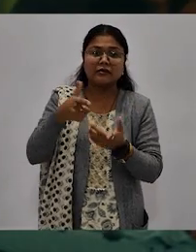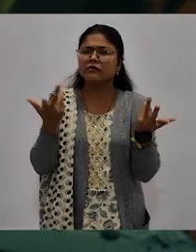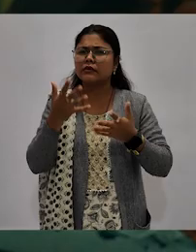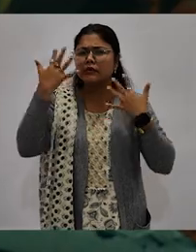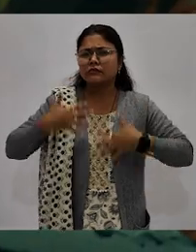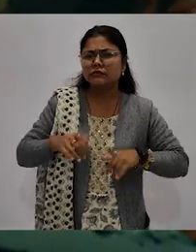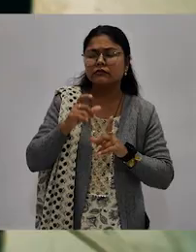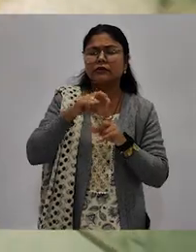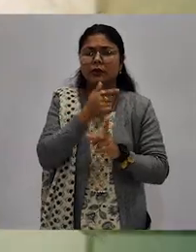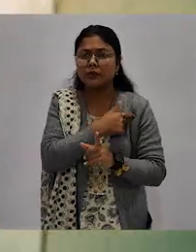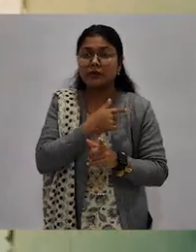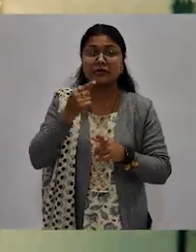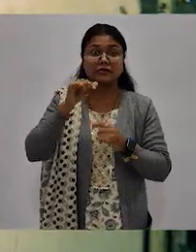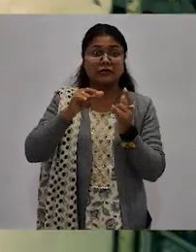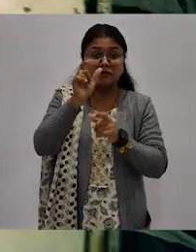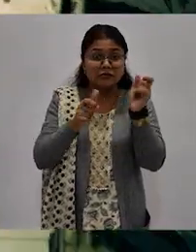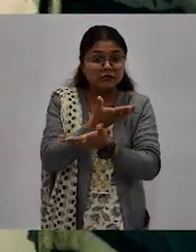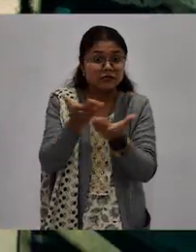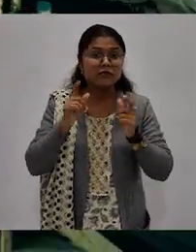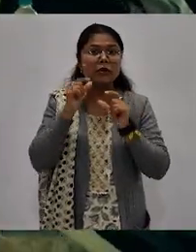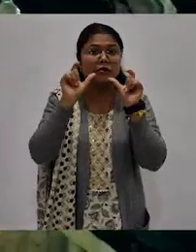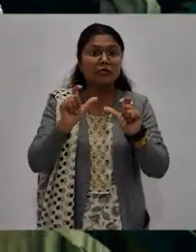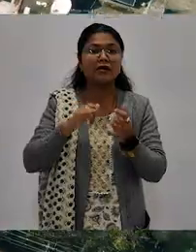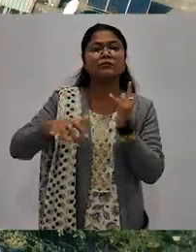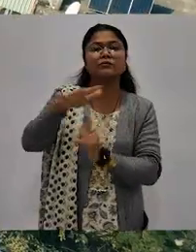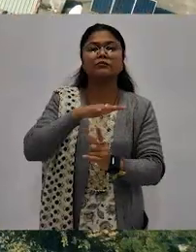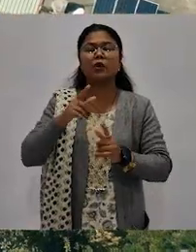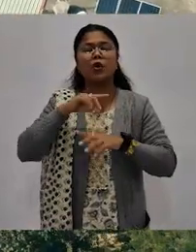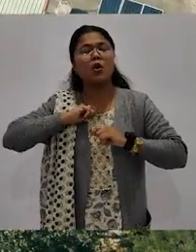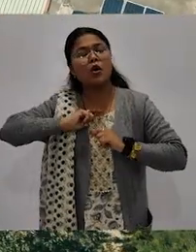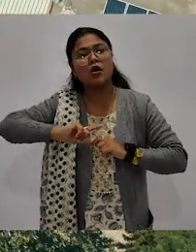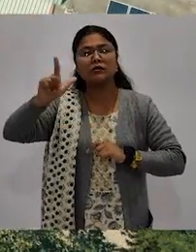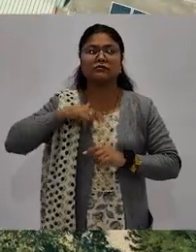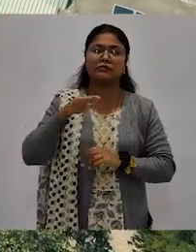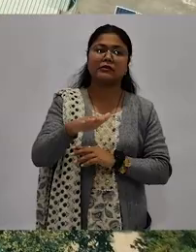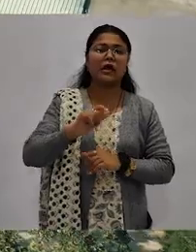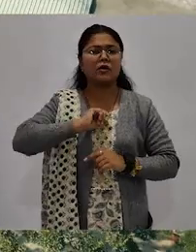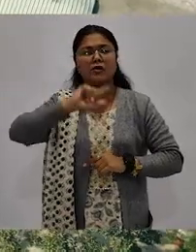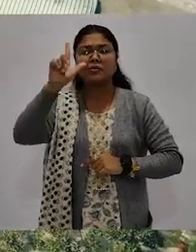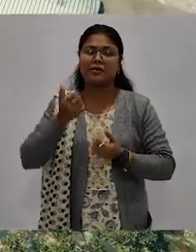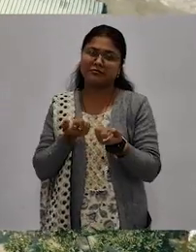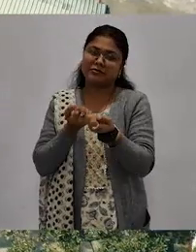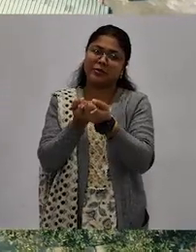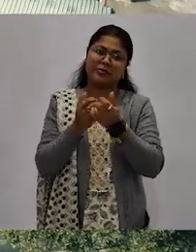স্বাস্থ্যসেৱা, মানৱ সেৱা আৰু সমাজ সেৱাৰ বাবে সদা প্ৰতিজ্ঞাবদ্ধ আৰু চিৰপ্ৰস্তুত।